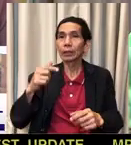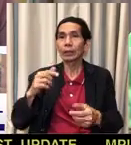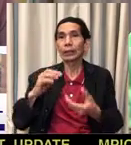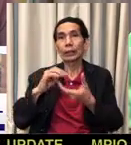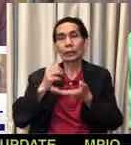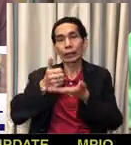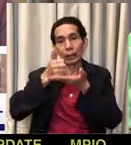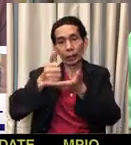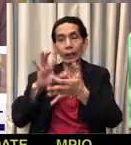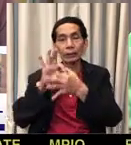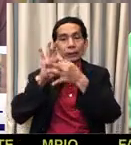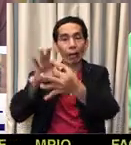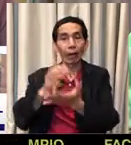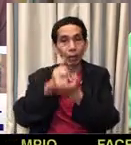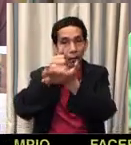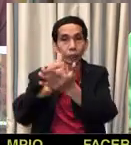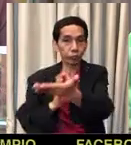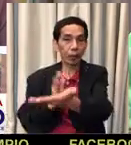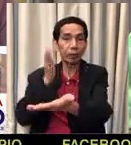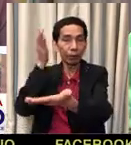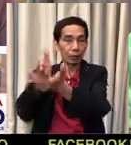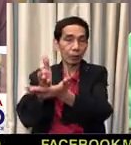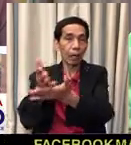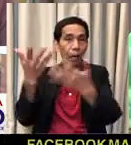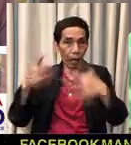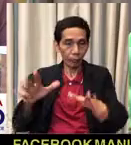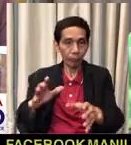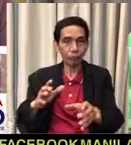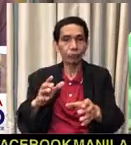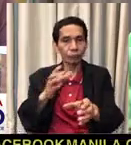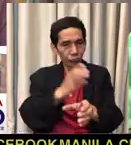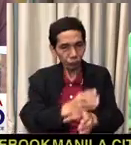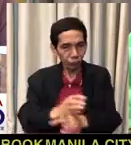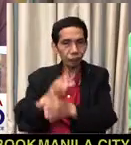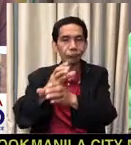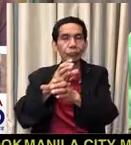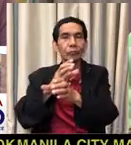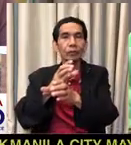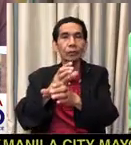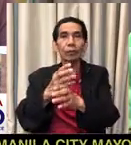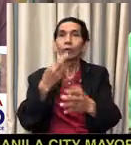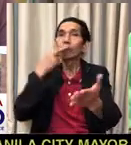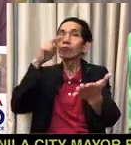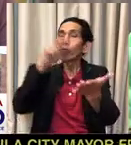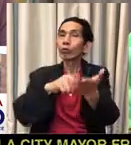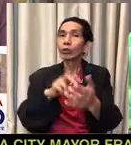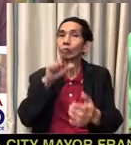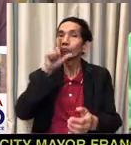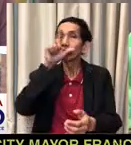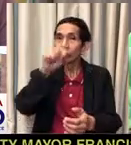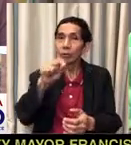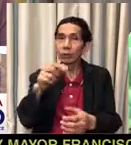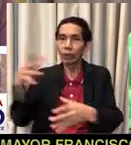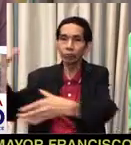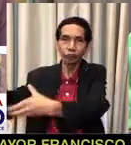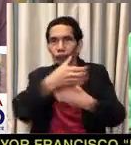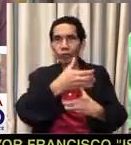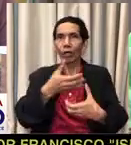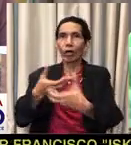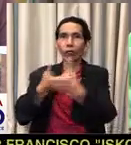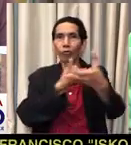sila ngayon. O, punta kami doon. O, tapos inasikaso. Tapos, eh, yung reported na nangaagaw